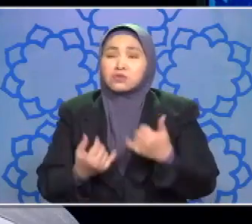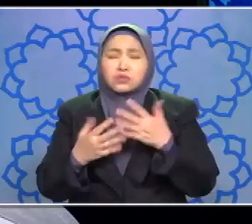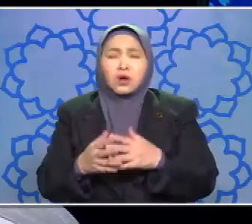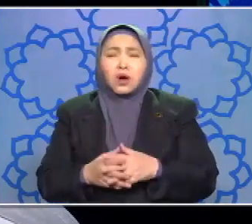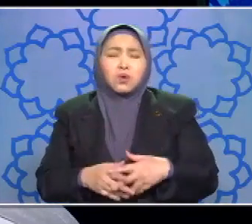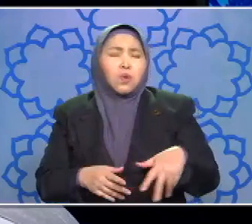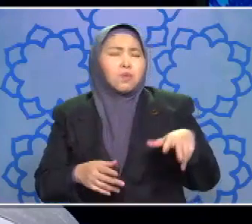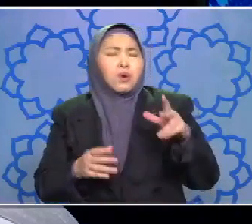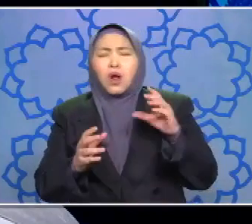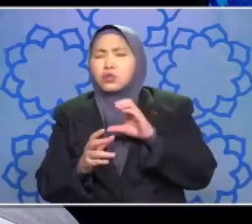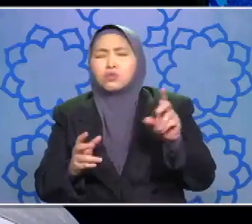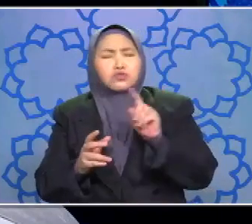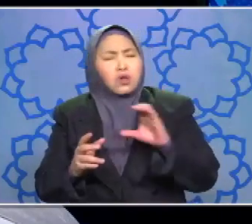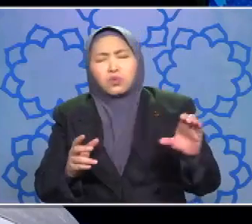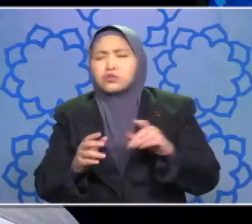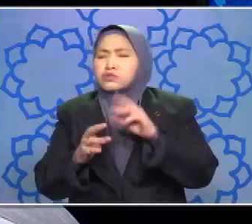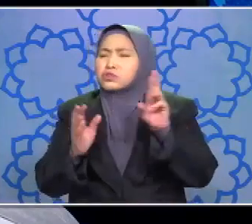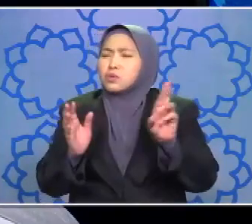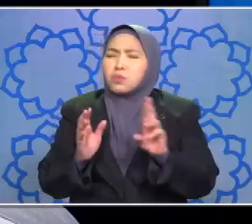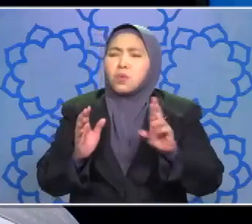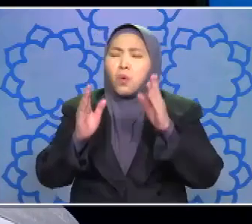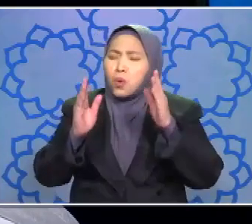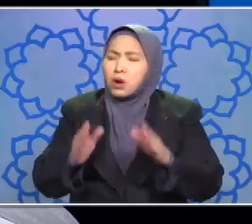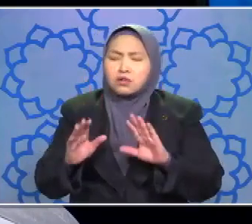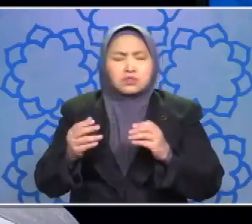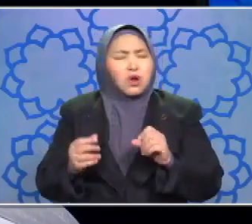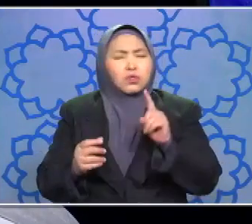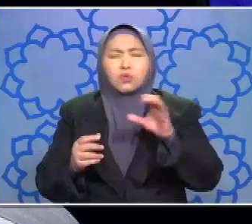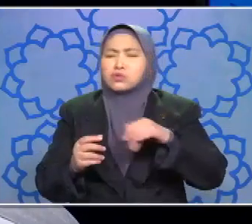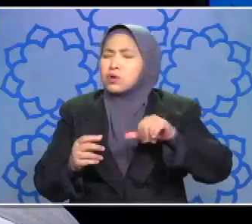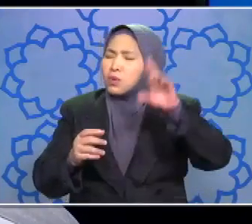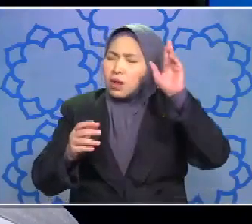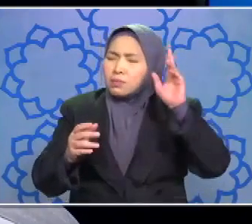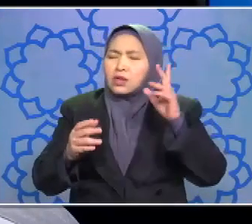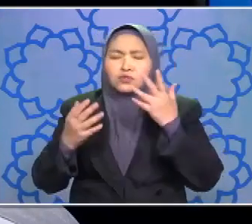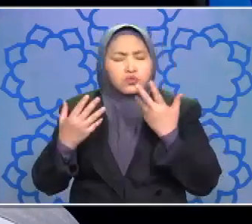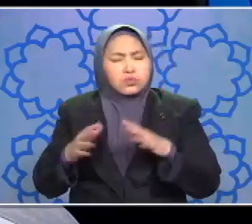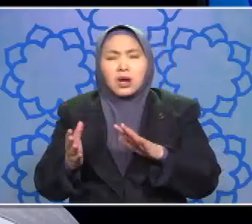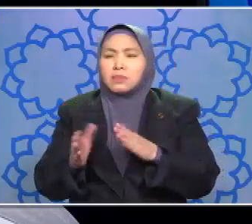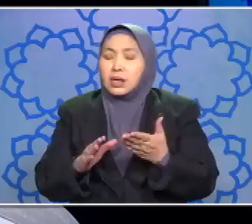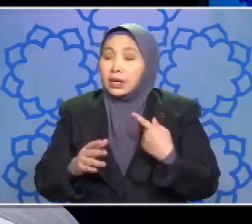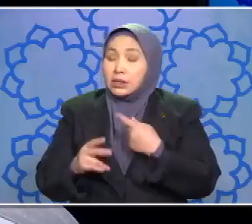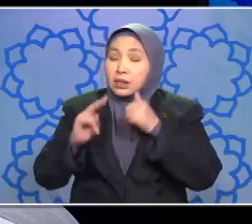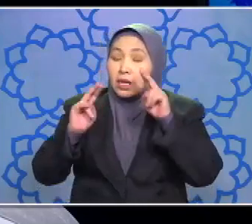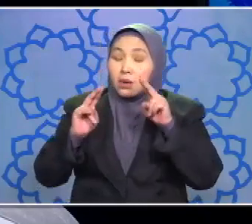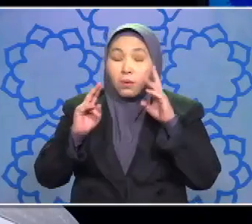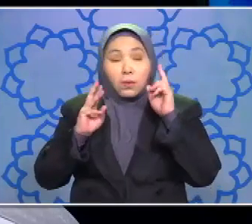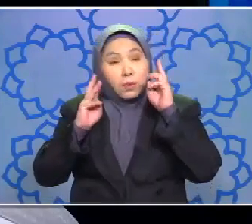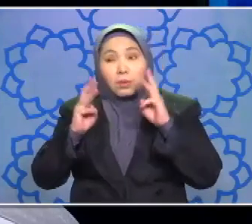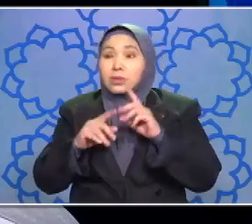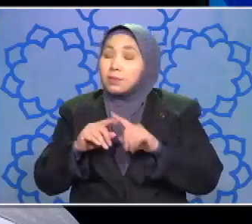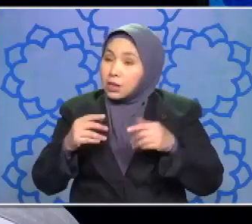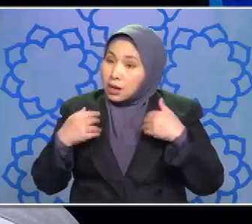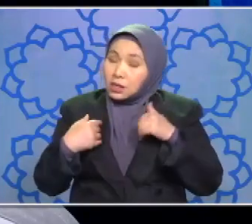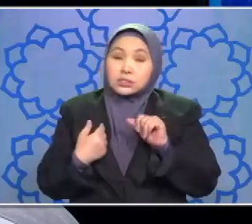orang, beratus ribu kena, 11,000 lebih yang sudah meninggal. Kalau nak cakap kita panik, memang panik. Ya. Tetapi